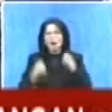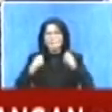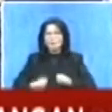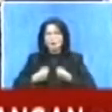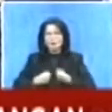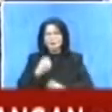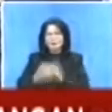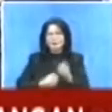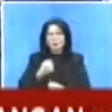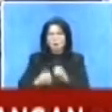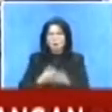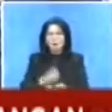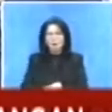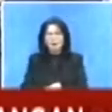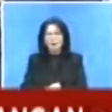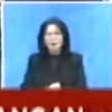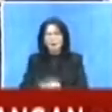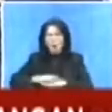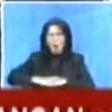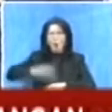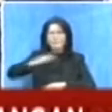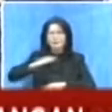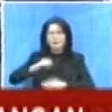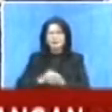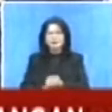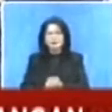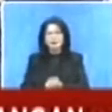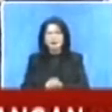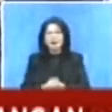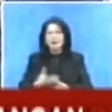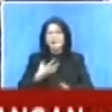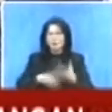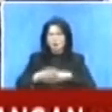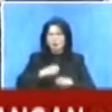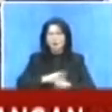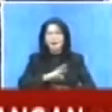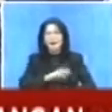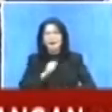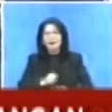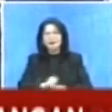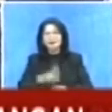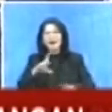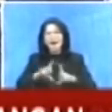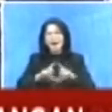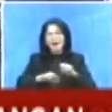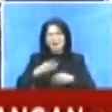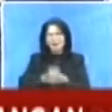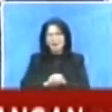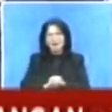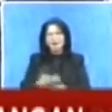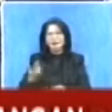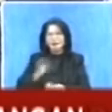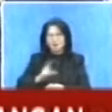pengawasan PNBP, optimalisasi pengelolaan aset, intensifikasi penagihan dan penyelesaian